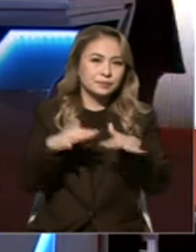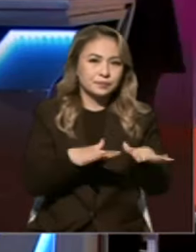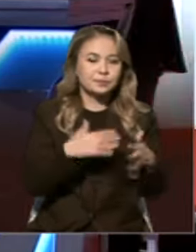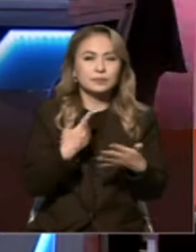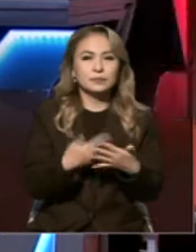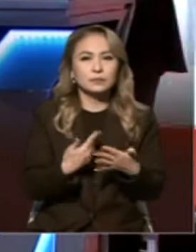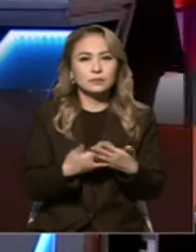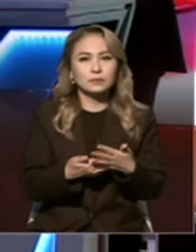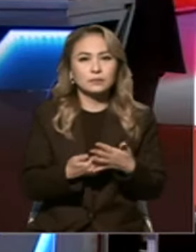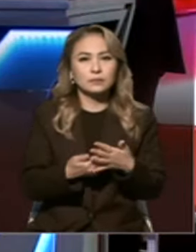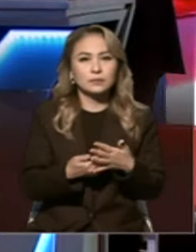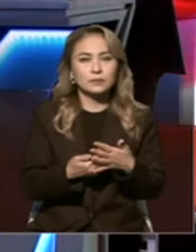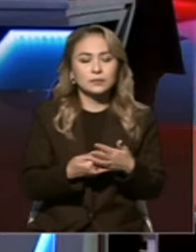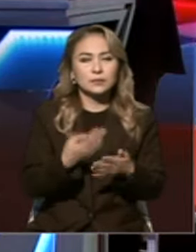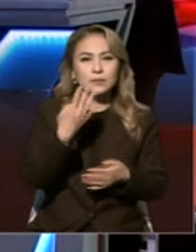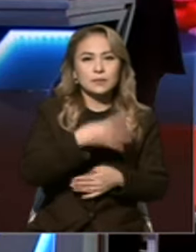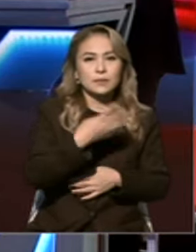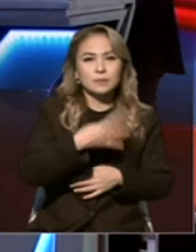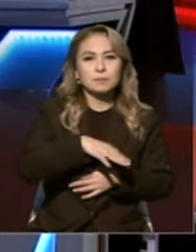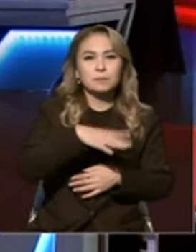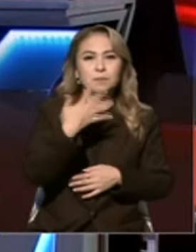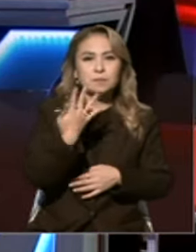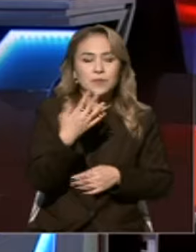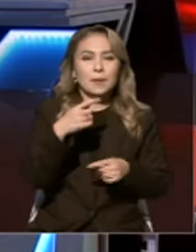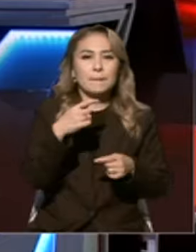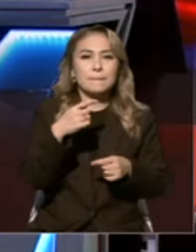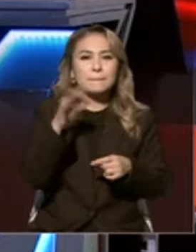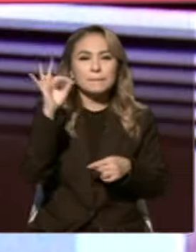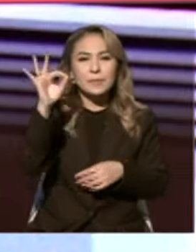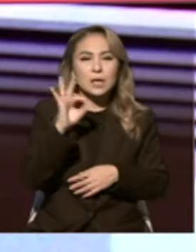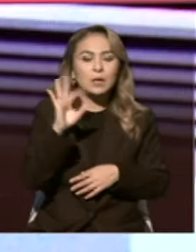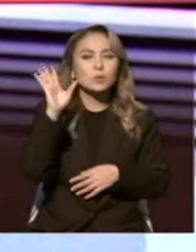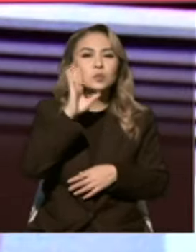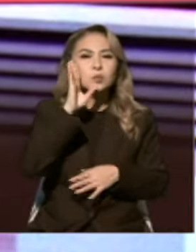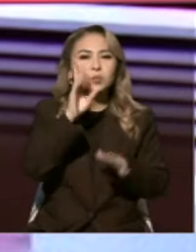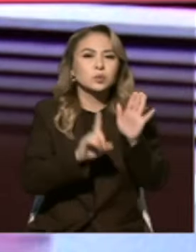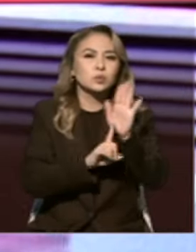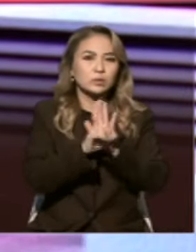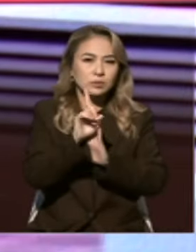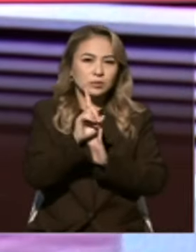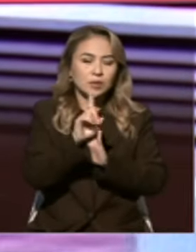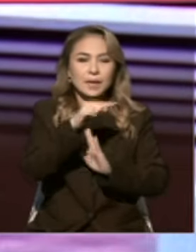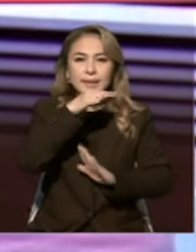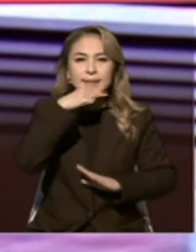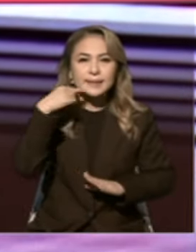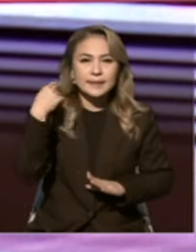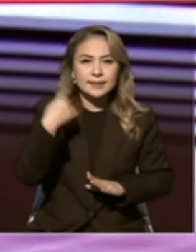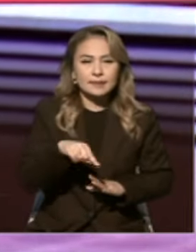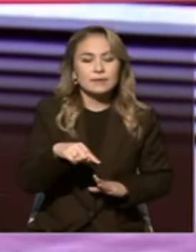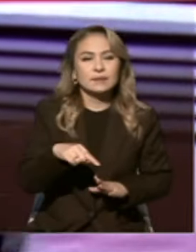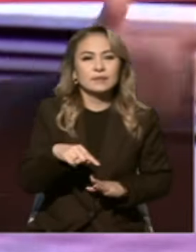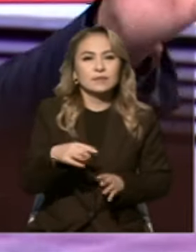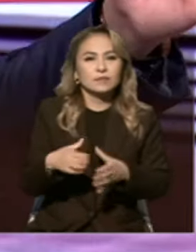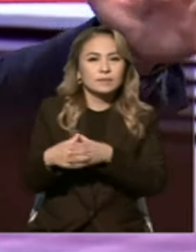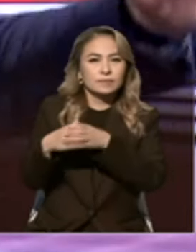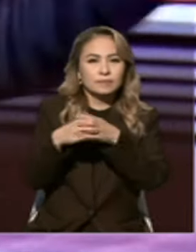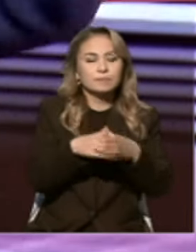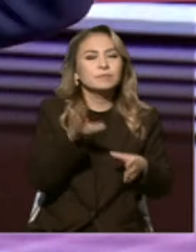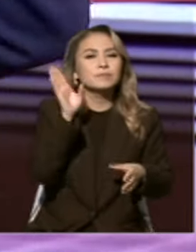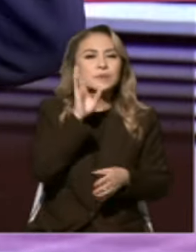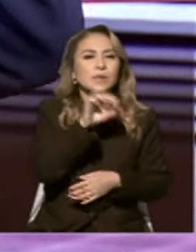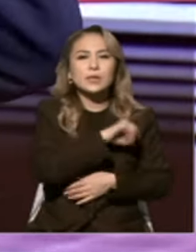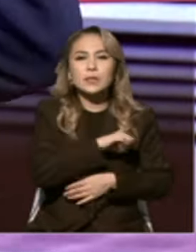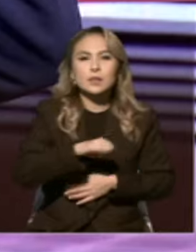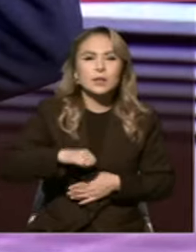иә? 40-45% суды біз сырттан аламыз. Міне қазір мен сырттан келе жатқан Ресей Федерациясынан келе жатқан су, міне қазір